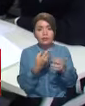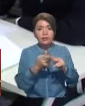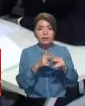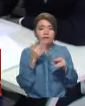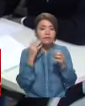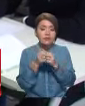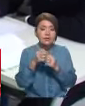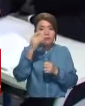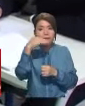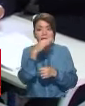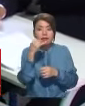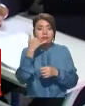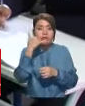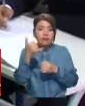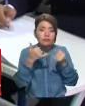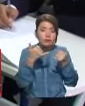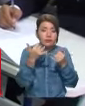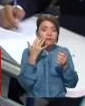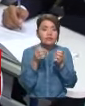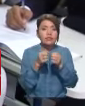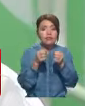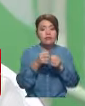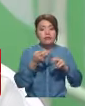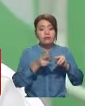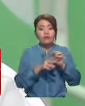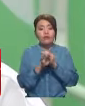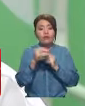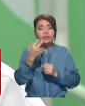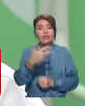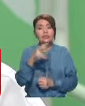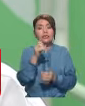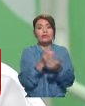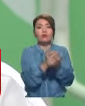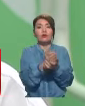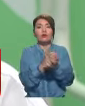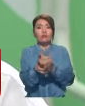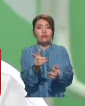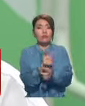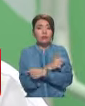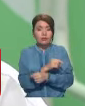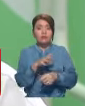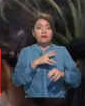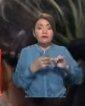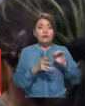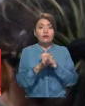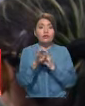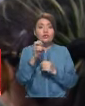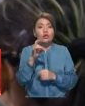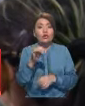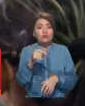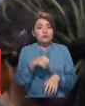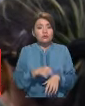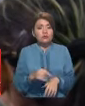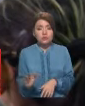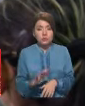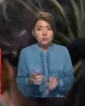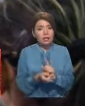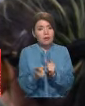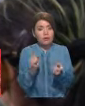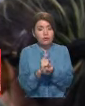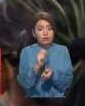связи с родителями школьников. И в таком ритме уже 30 лет. Но усталость от своей профессии, говорит Сания Баймагамбетова, не чувствует. Напротив, каждый